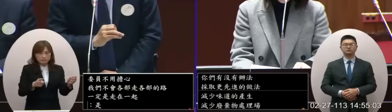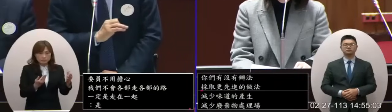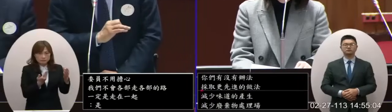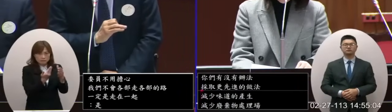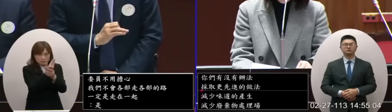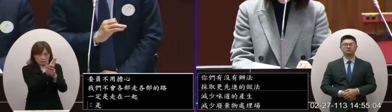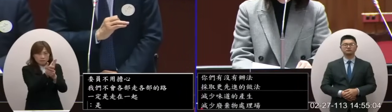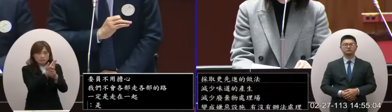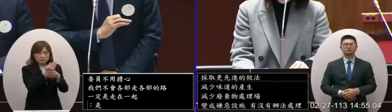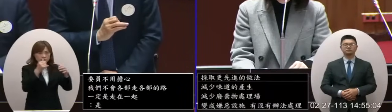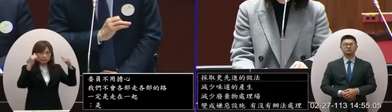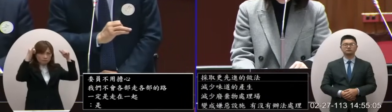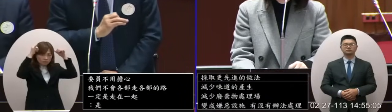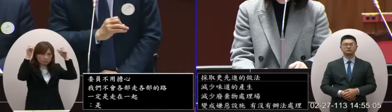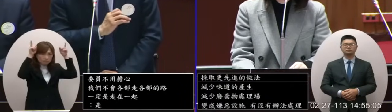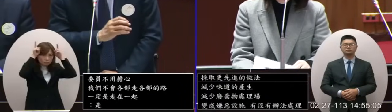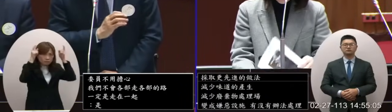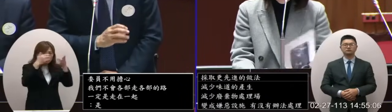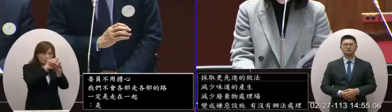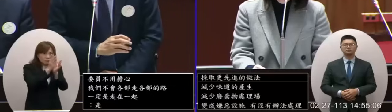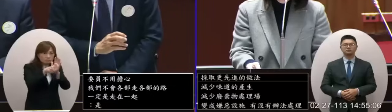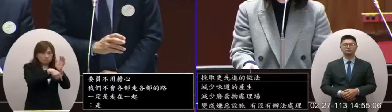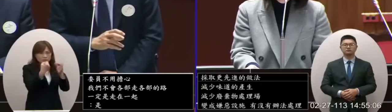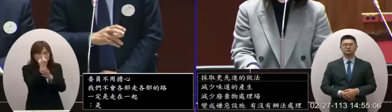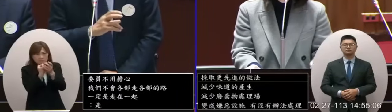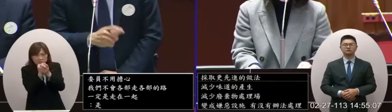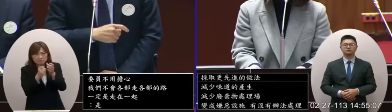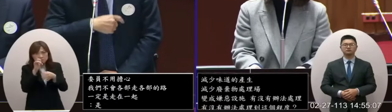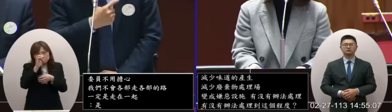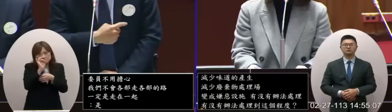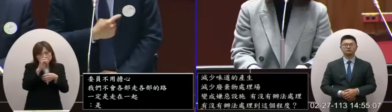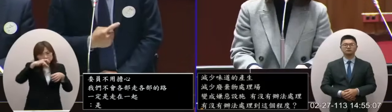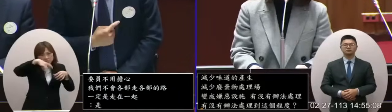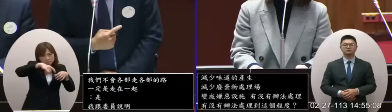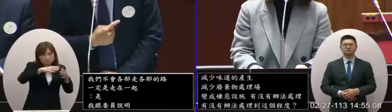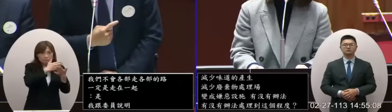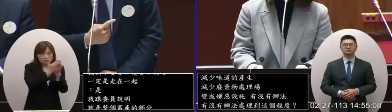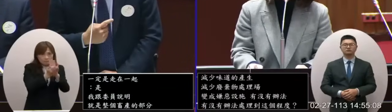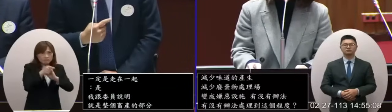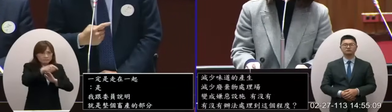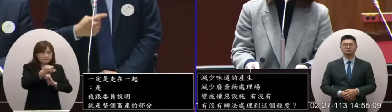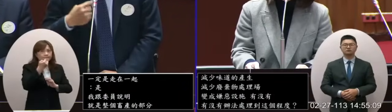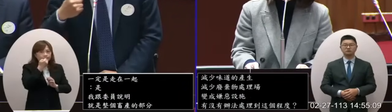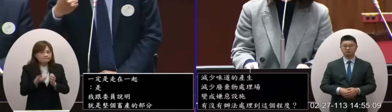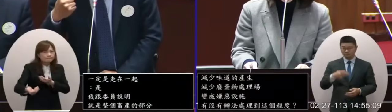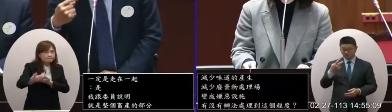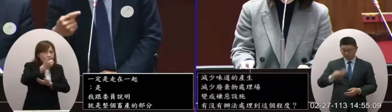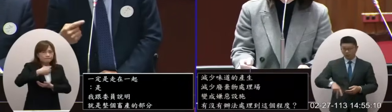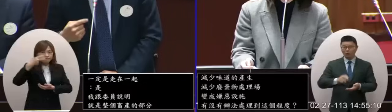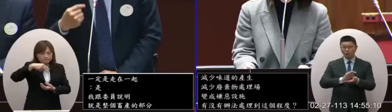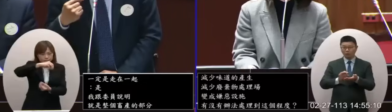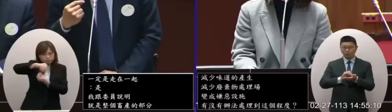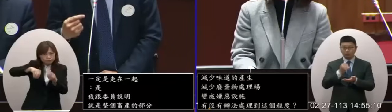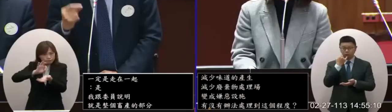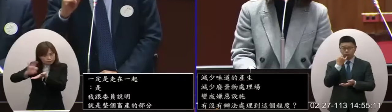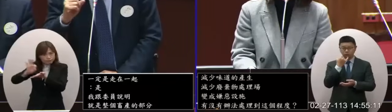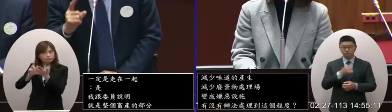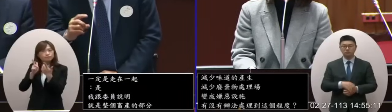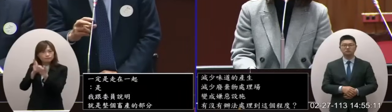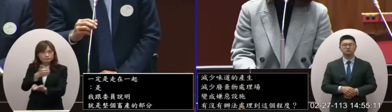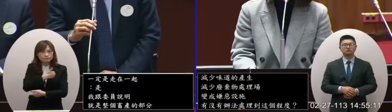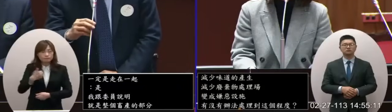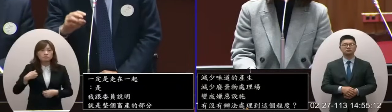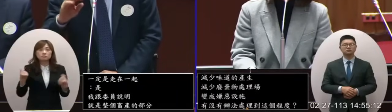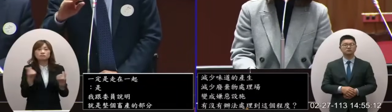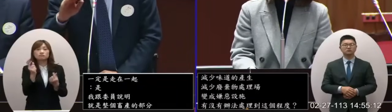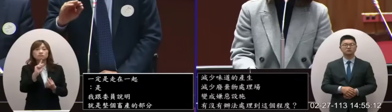废弃物，我们现在把它称为农业剩余之材，因为它还可以再利用的部分， 再利用。 然后这个再利用的部分，我举个